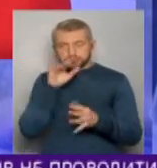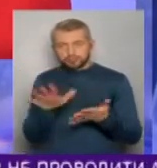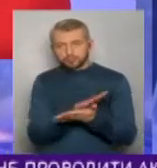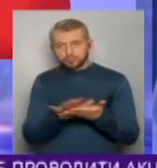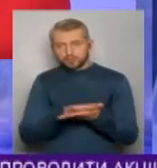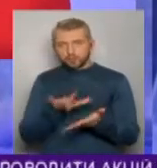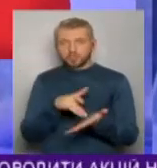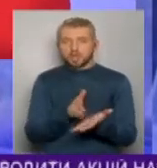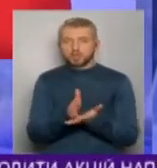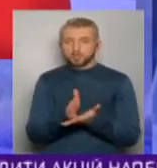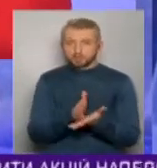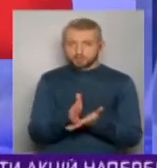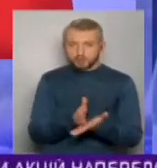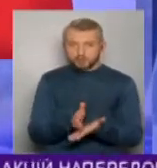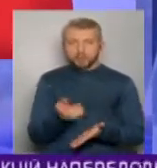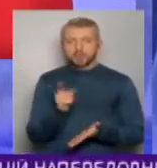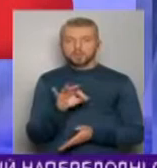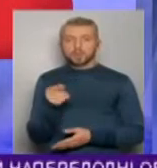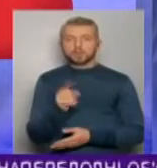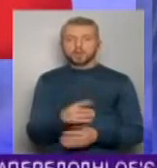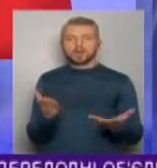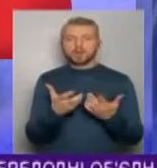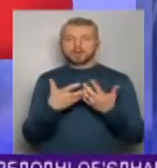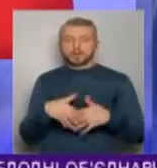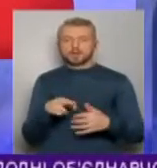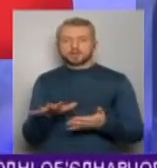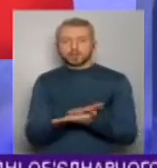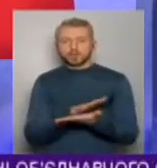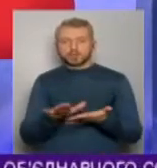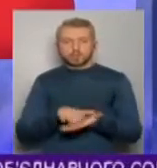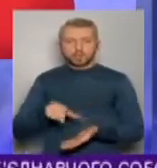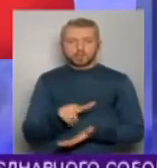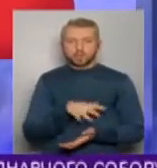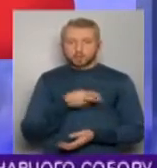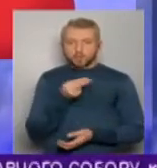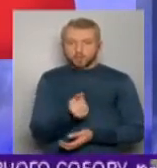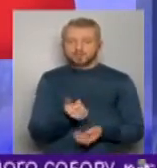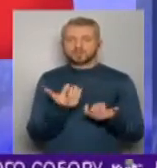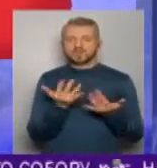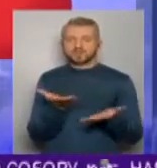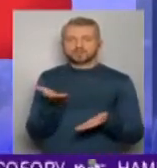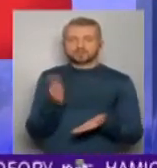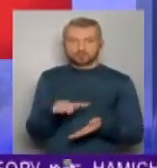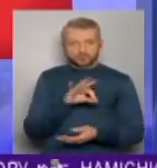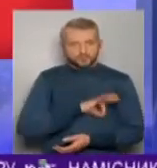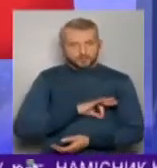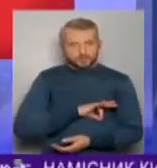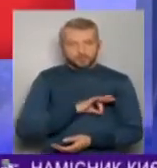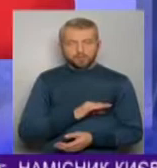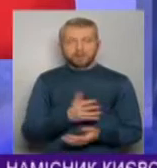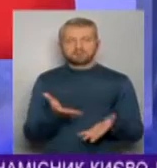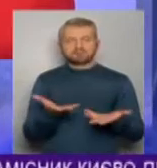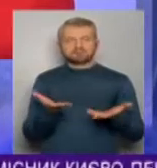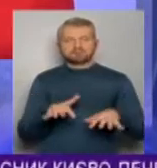комунальні служби міста. Отож, про те, яка техніка для розчищення доріг була закуплена і скільки одиниць задіяно, на яких ділянках